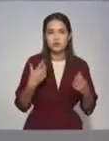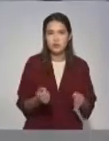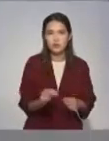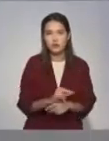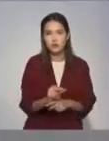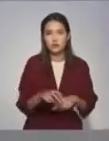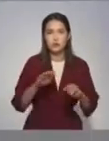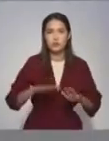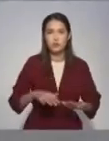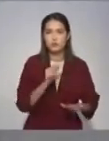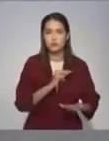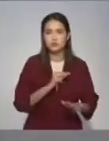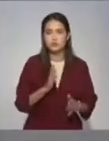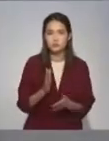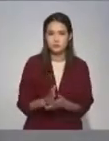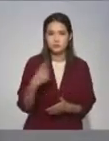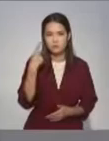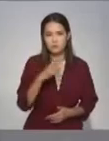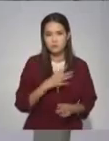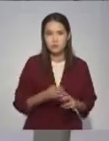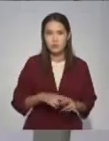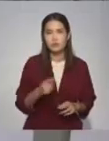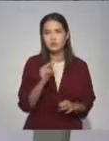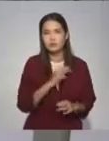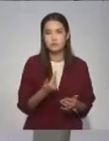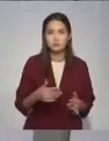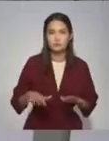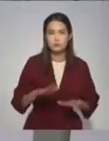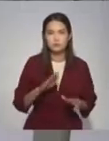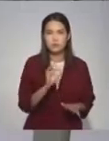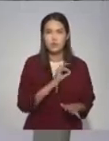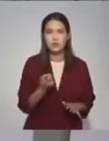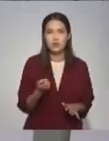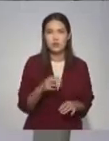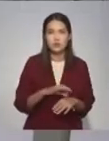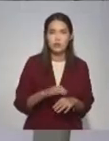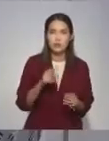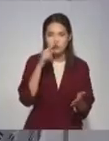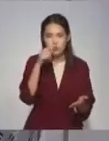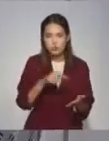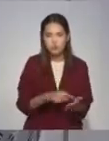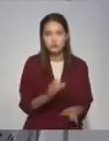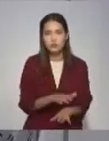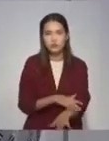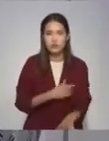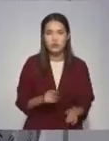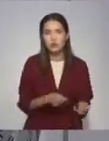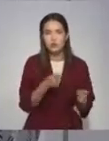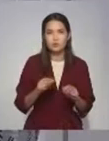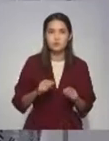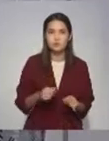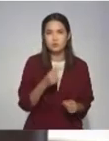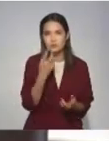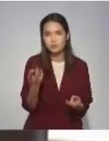жұмыс істейтінін айтты. Сөзіне сенсек, бұл өте аз. Ащы судың ауына түскендерді сауықтыру үшін әлі 32 мекеме салыну